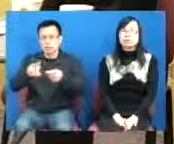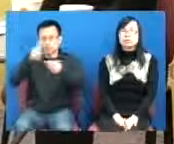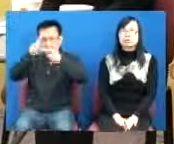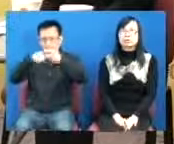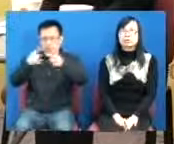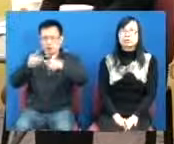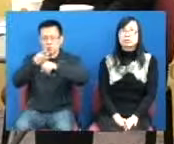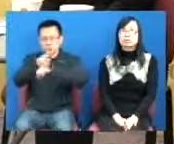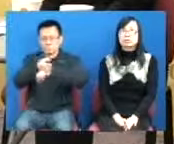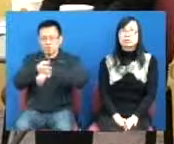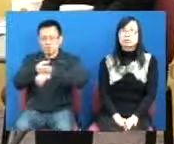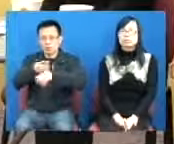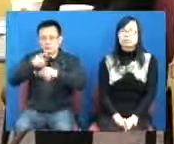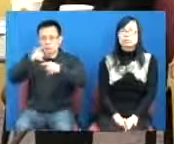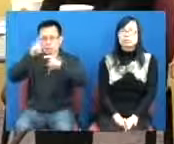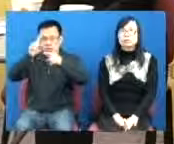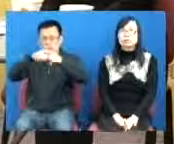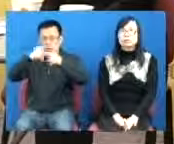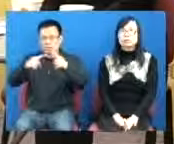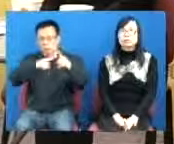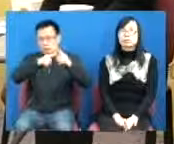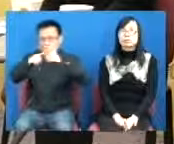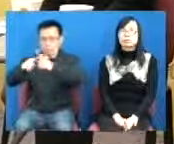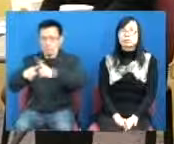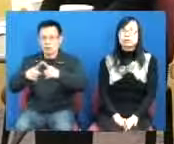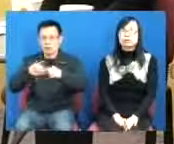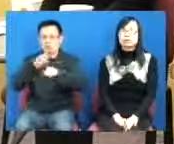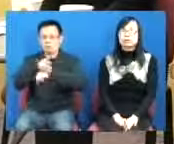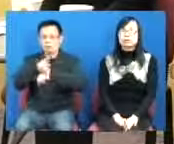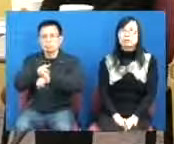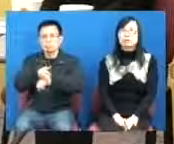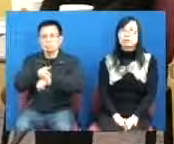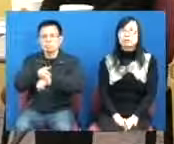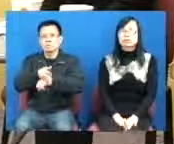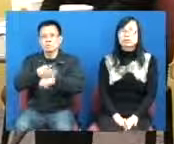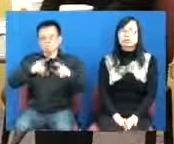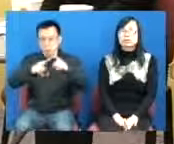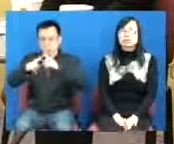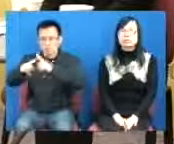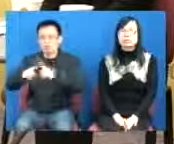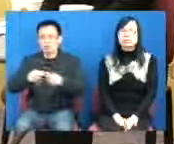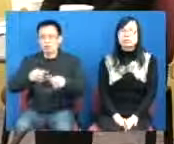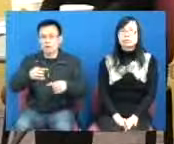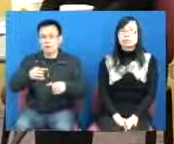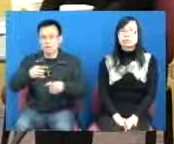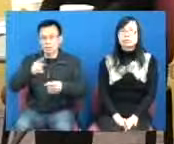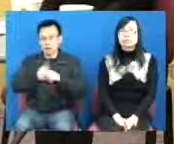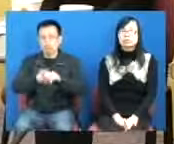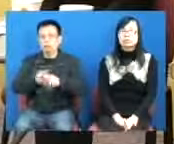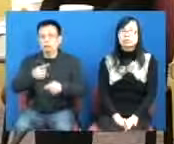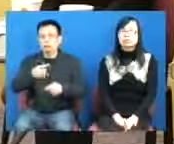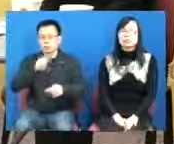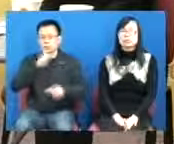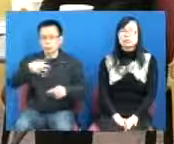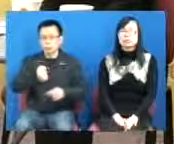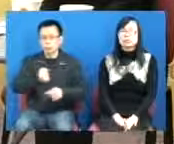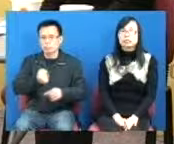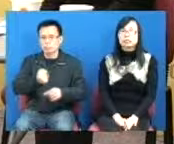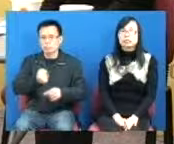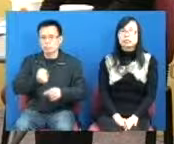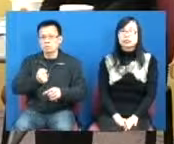民間社會市民本身應該也是充權的他應該在他們生活的不同環節是有更